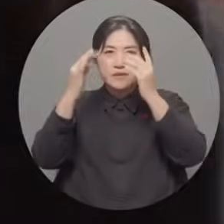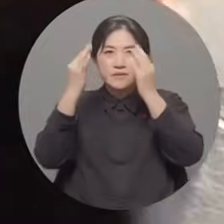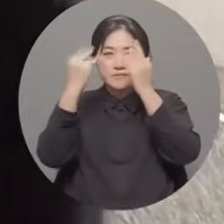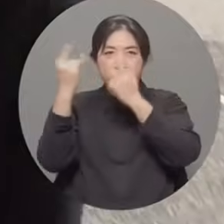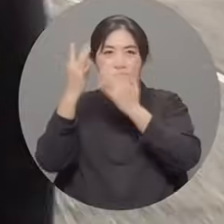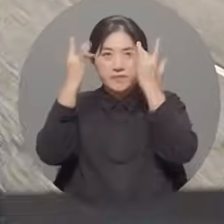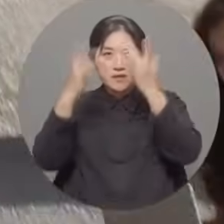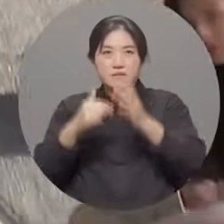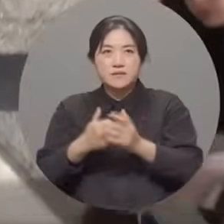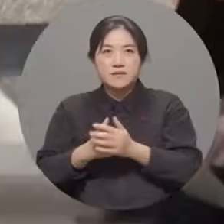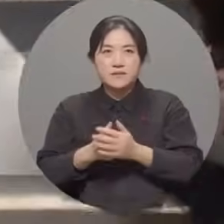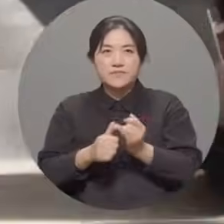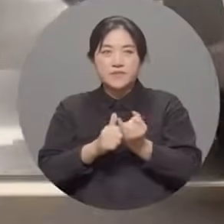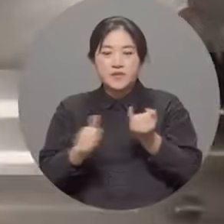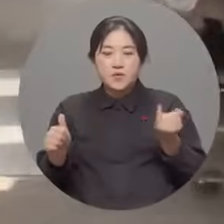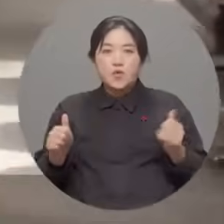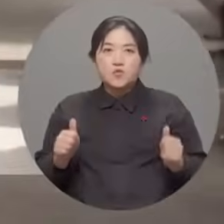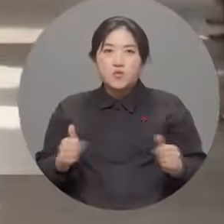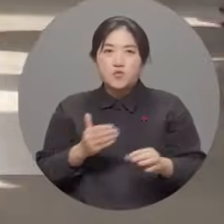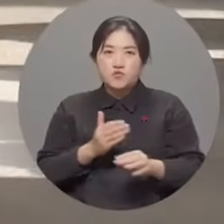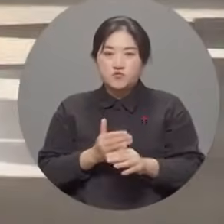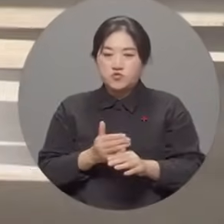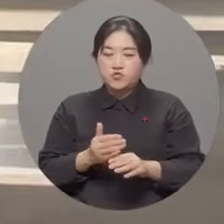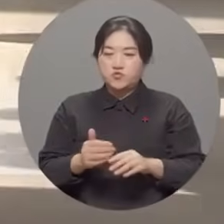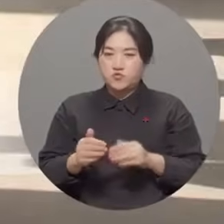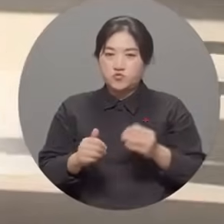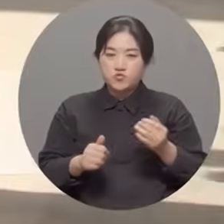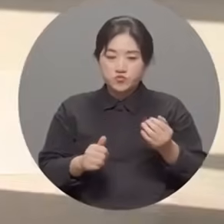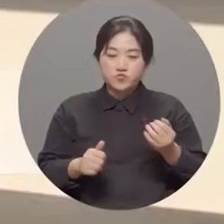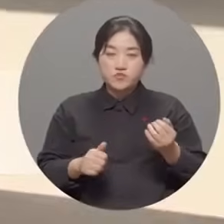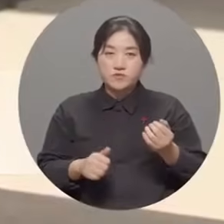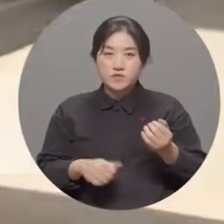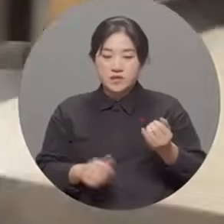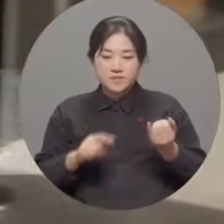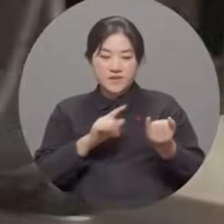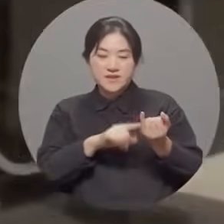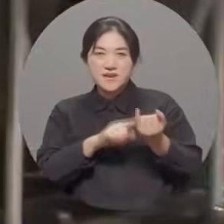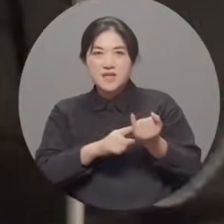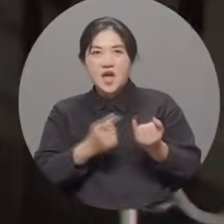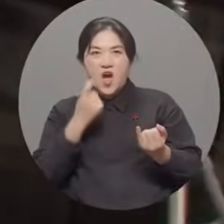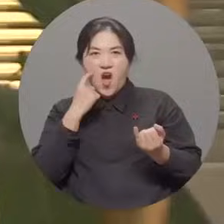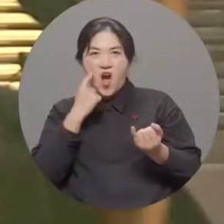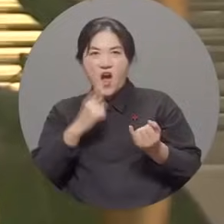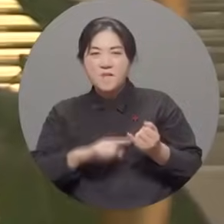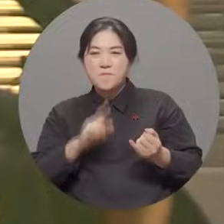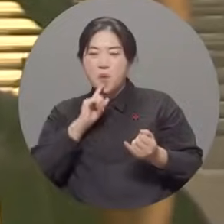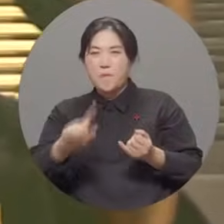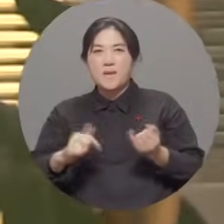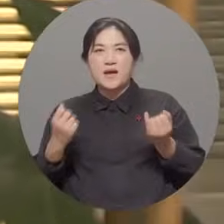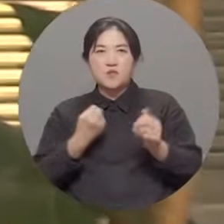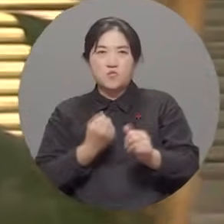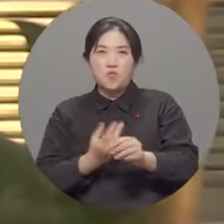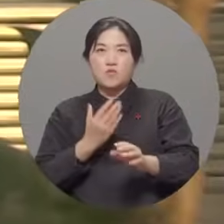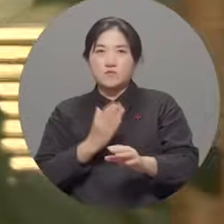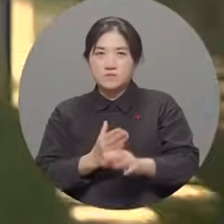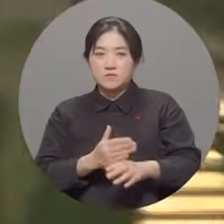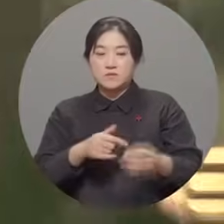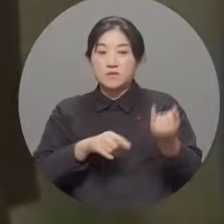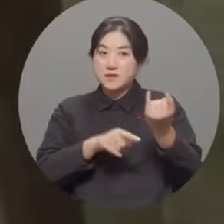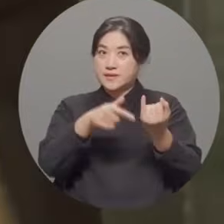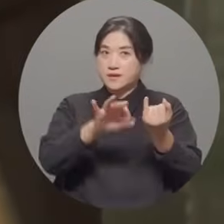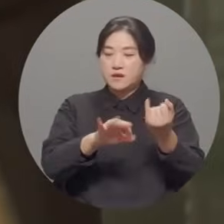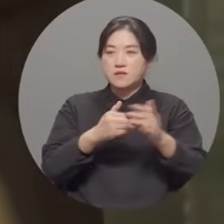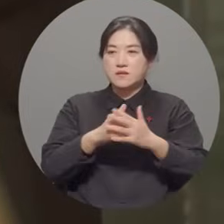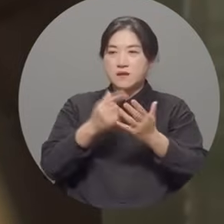남편은 이혼 소송 중인 강 씨가 허위 사실을 퍼뜨린다고 고소한 상태입니다. 강 씨는 검찰에 모든 자료를 내고